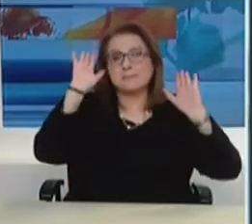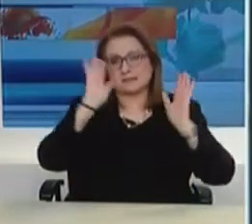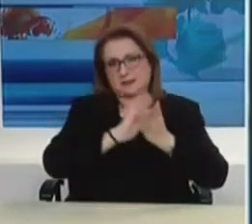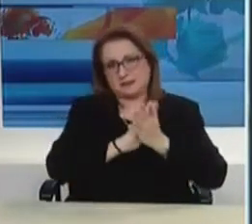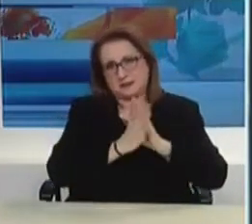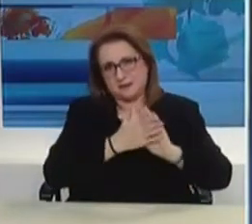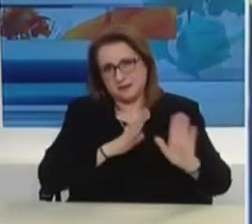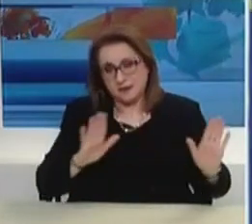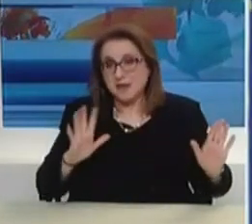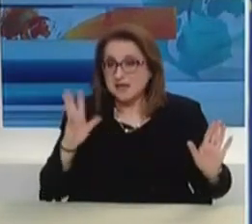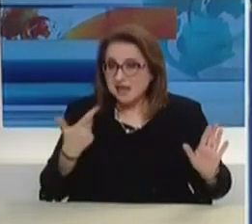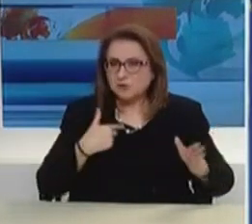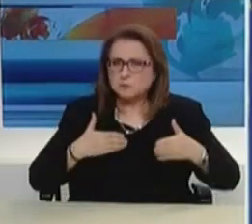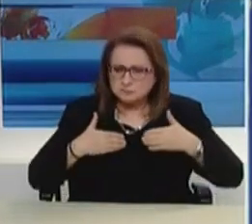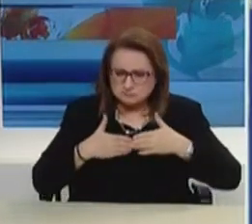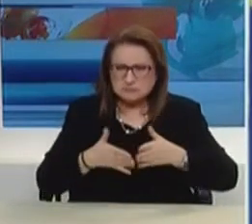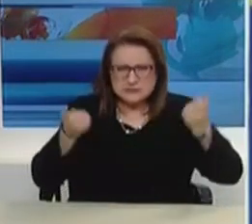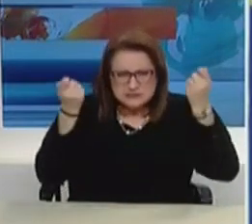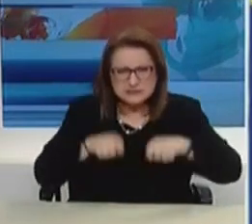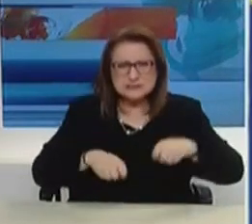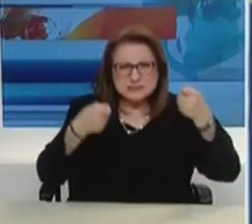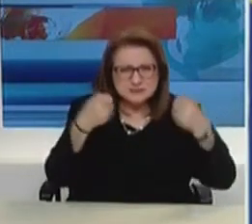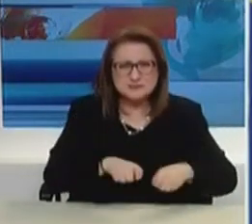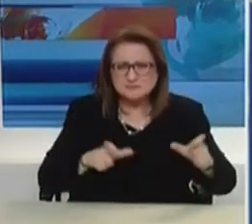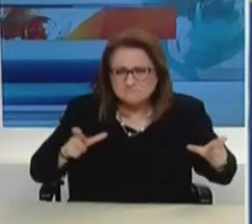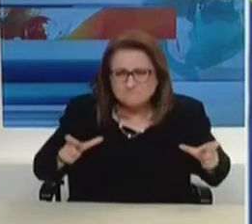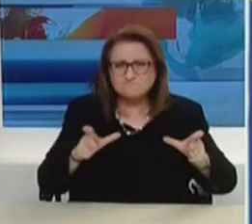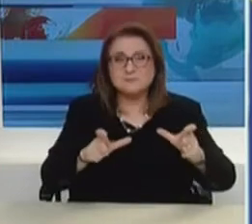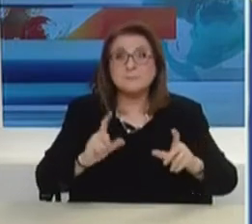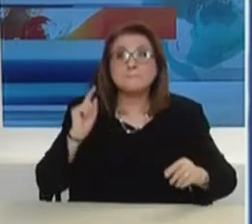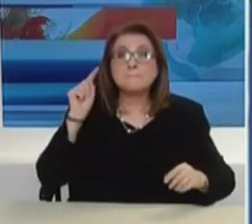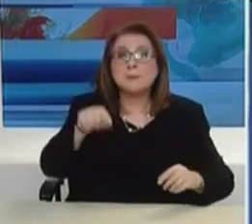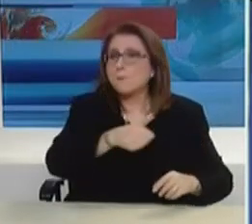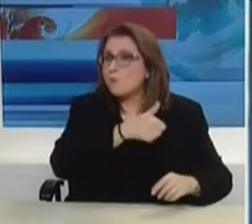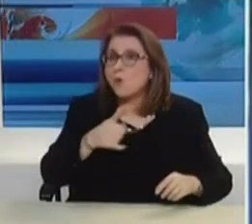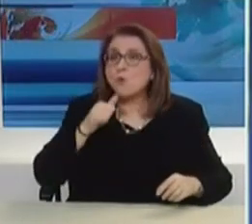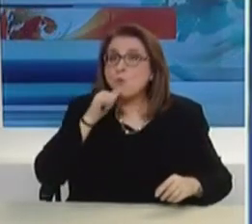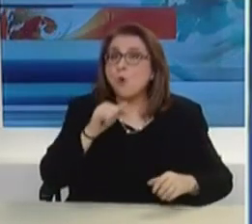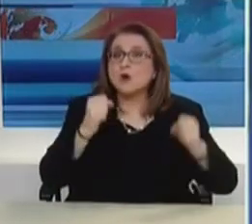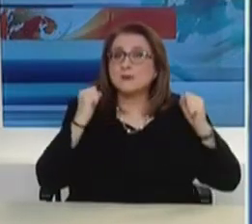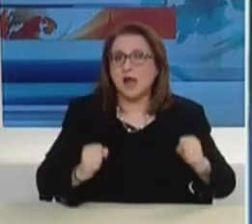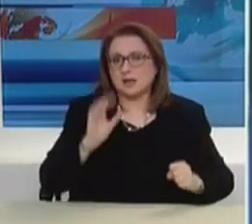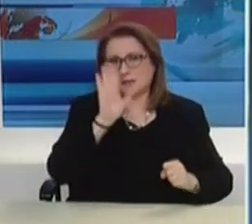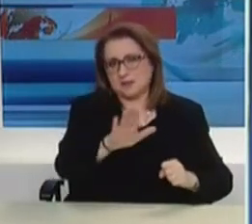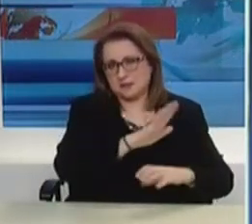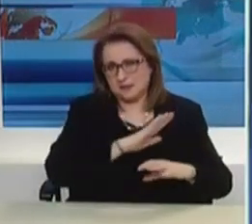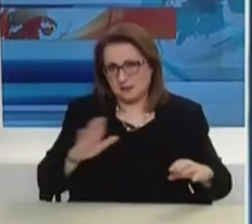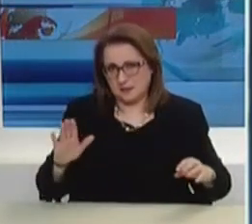αφορά στην δυνατότητα ακόμα και σήμερα μετάβαση στα νησιά μόνο για τους μόνιμους κατοίκους. Προφανώς